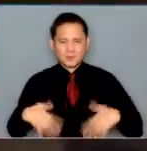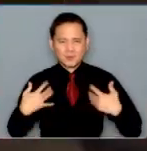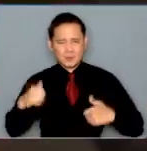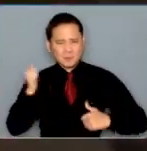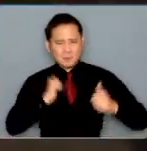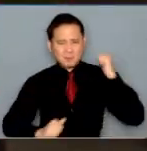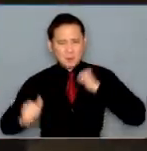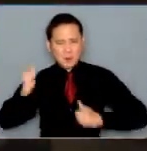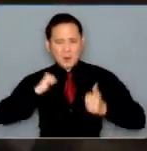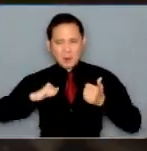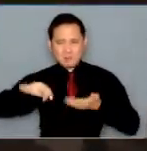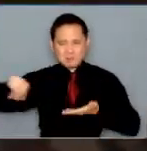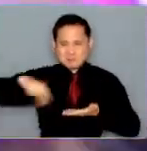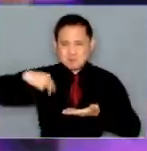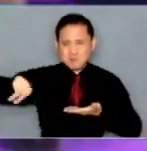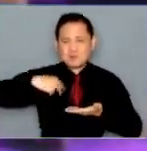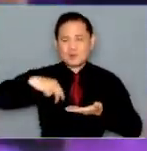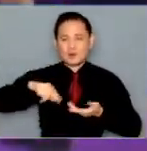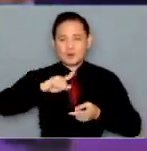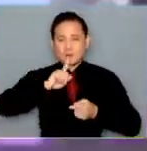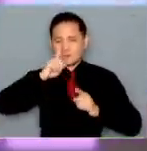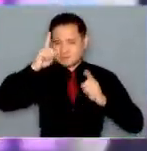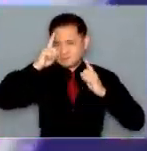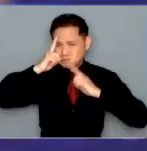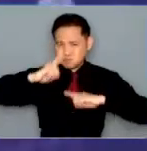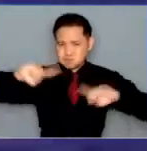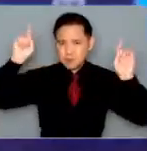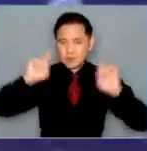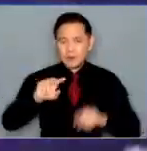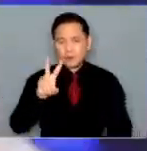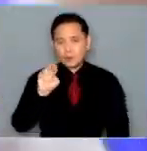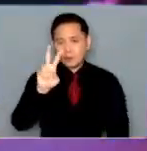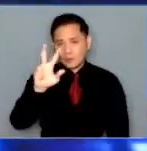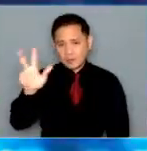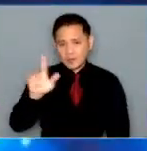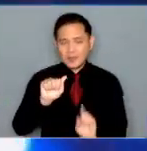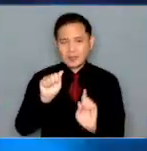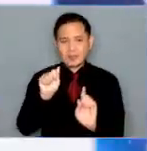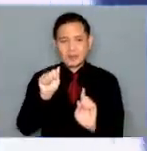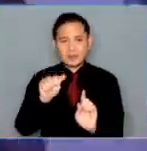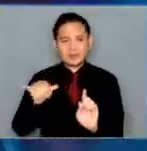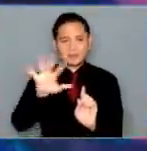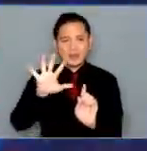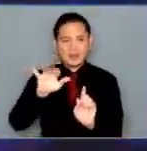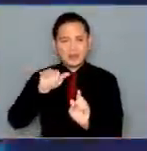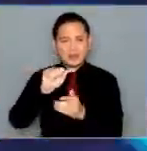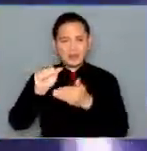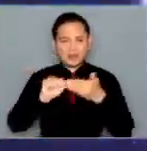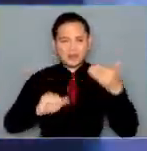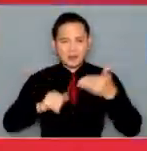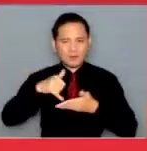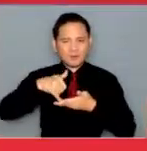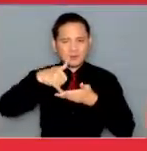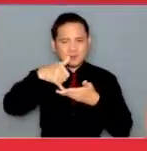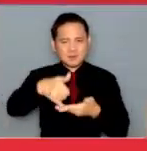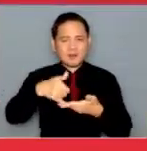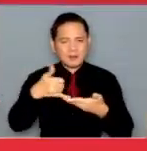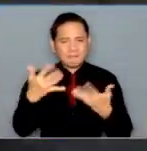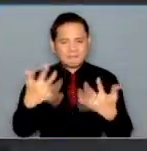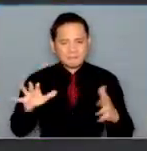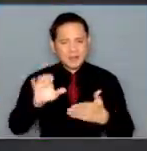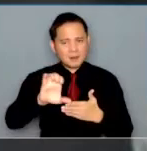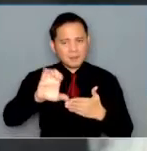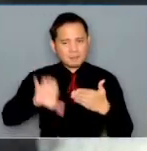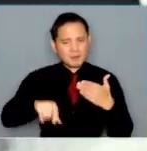Makasaysayan at matagumpay ang kakatapos lang na 2023 Asia Artist Awards dito sa bansa. Rumapa sa